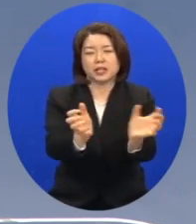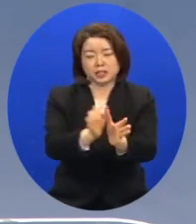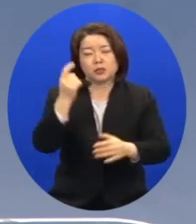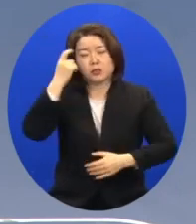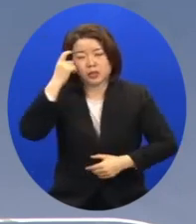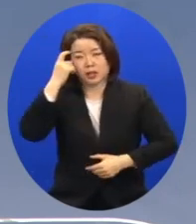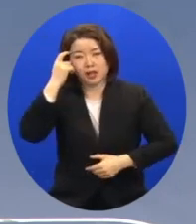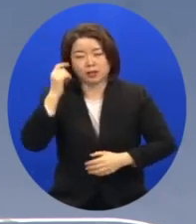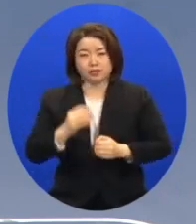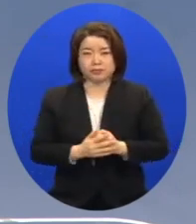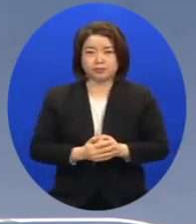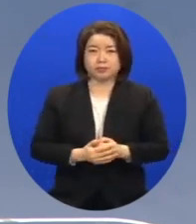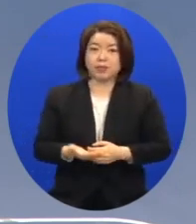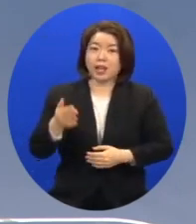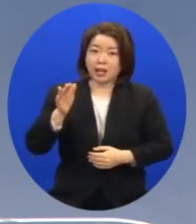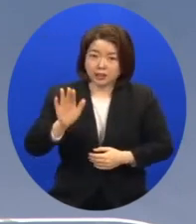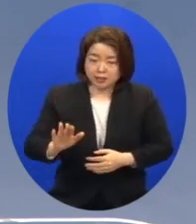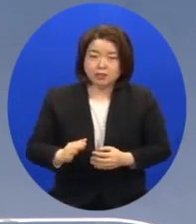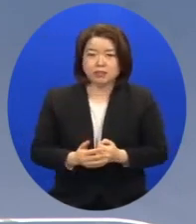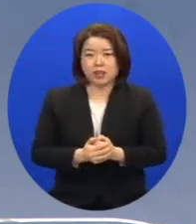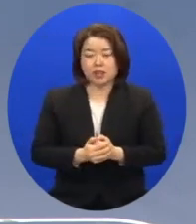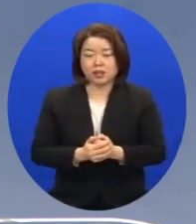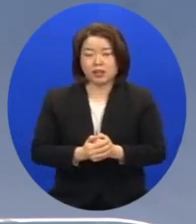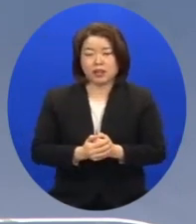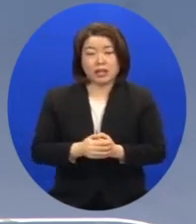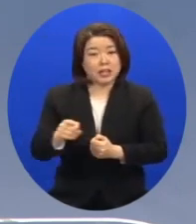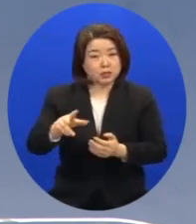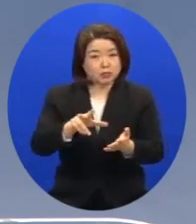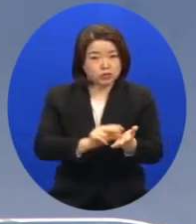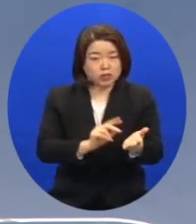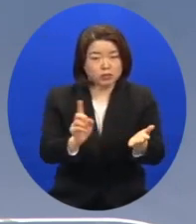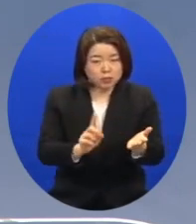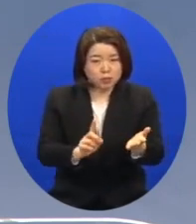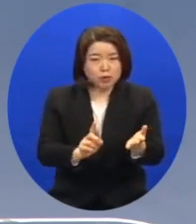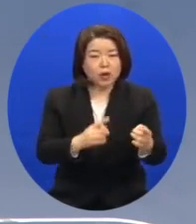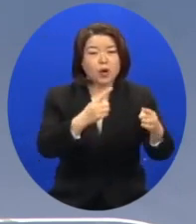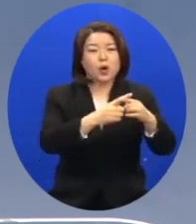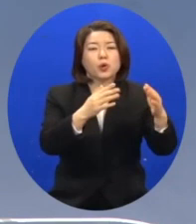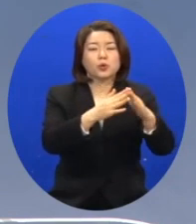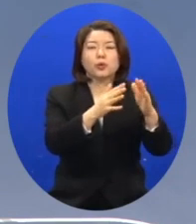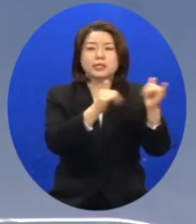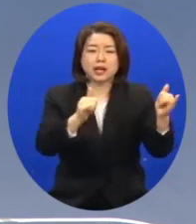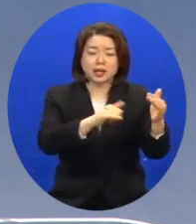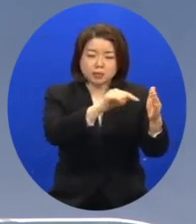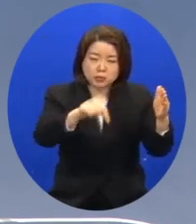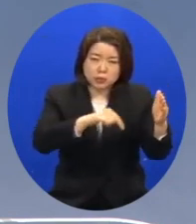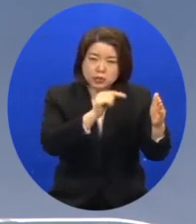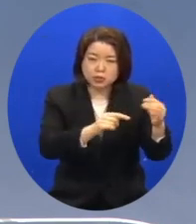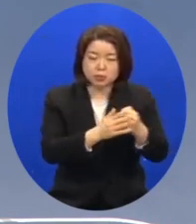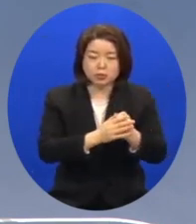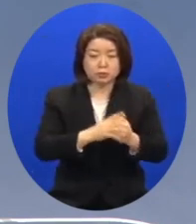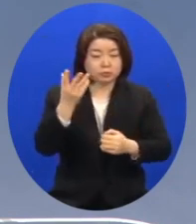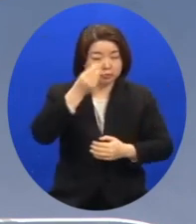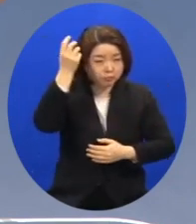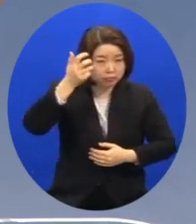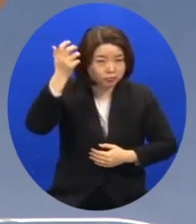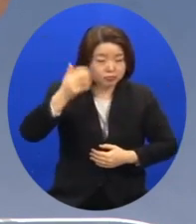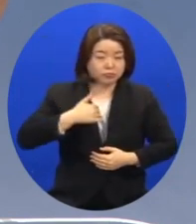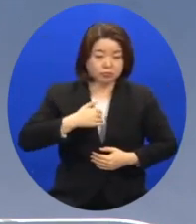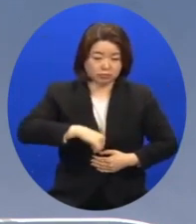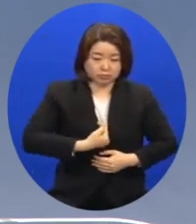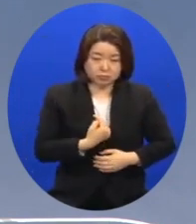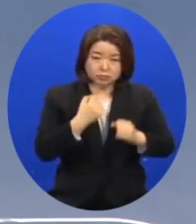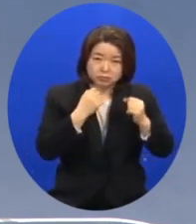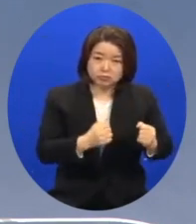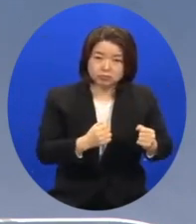그런데 문제는 교인들 중에도 성령께서 자기 안에 거하시고 우리 가운데 계신